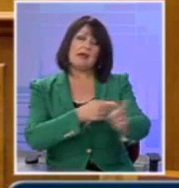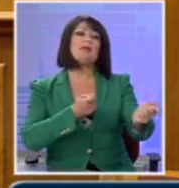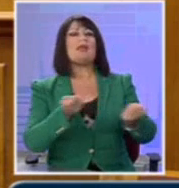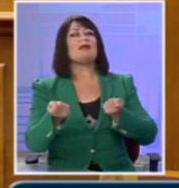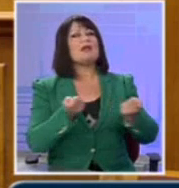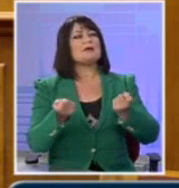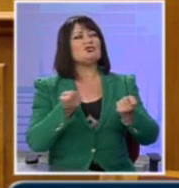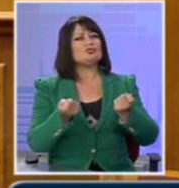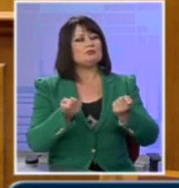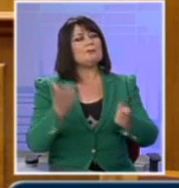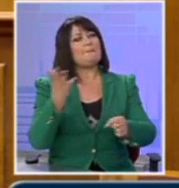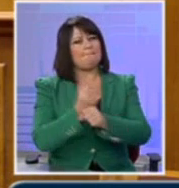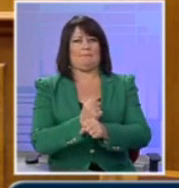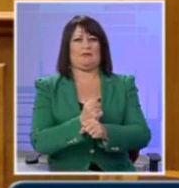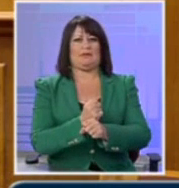με επιτυχία